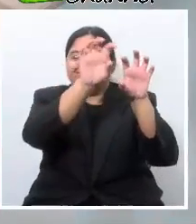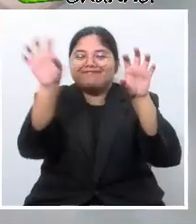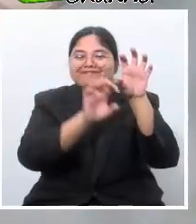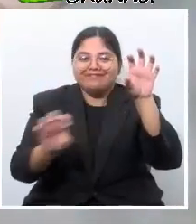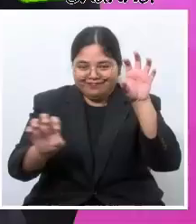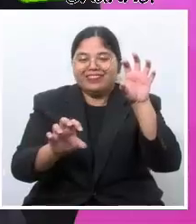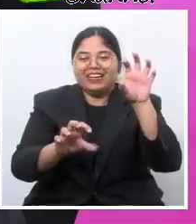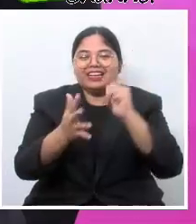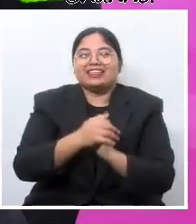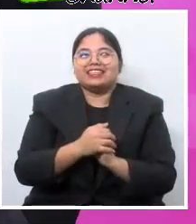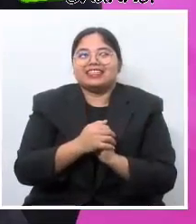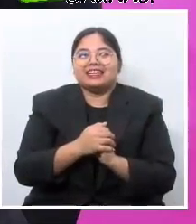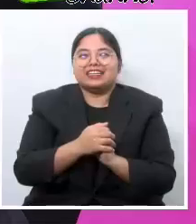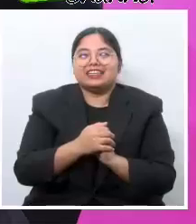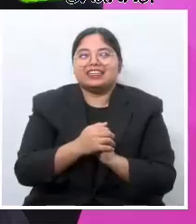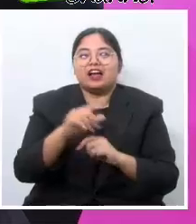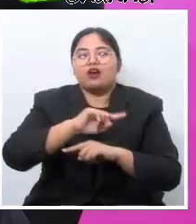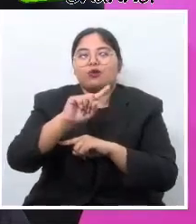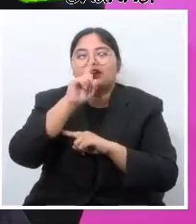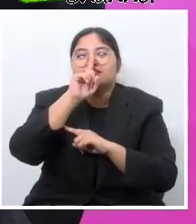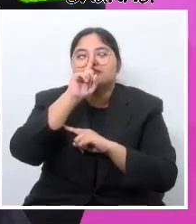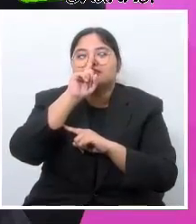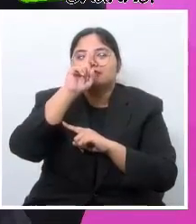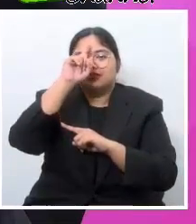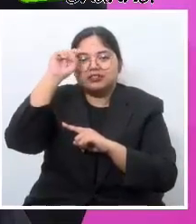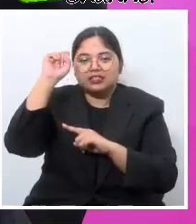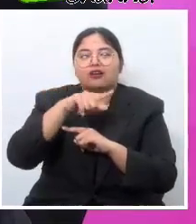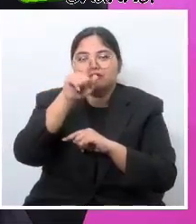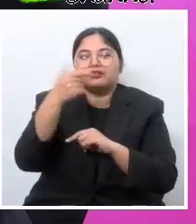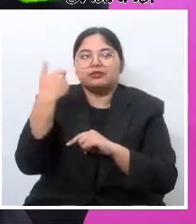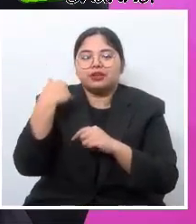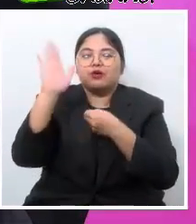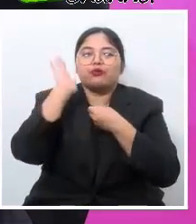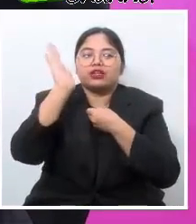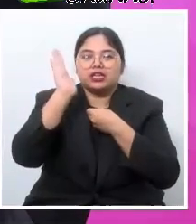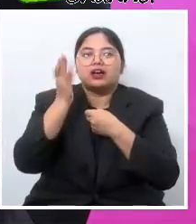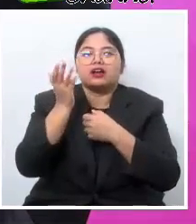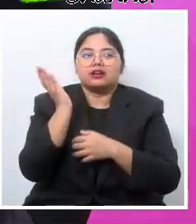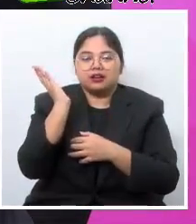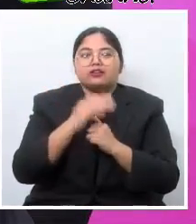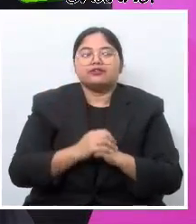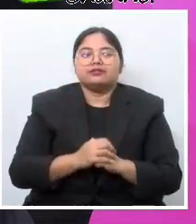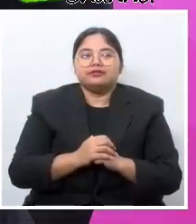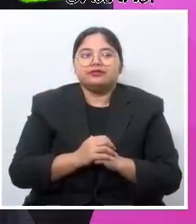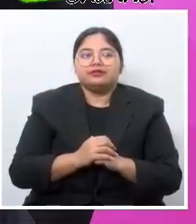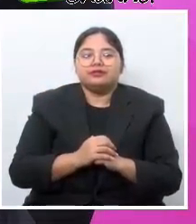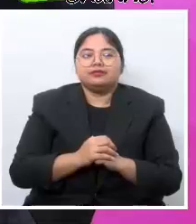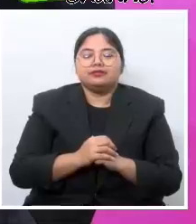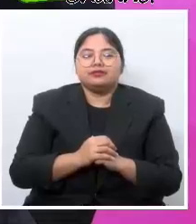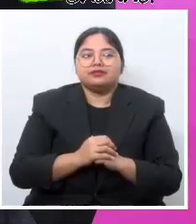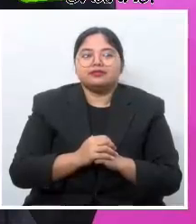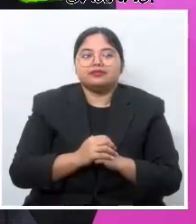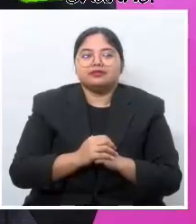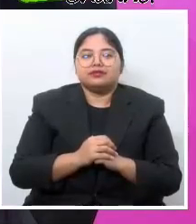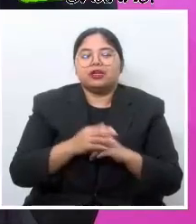พอเพียงในวันเสาร์ที่14กันยายนนี้พบกับวิทยากรชื่อดังอาทิคุณท็อปจิรยุทธทรัพย์ศรีโสภา